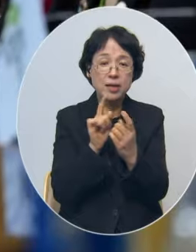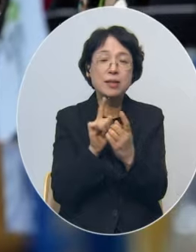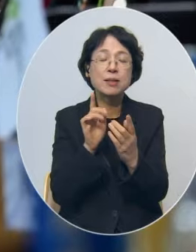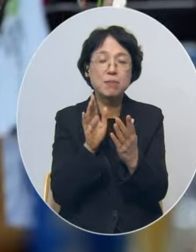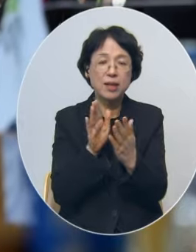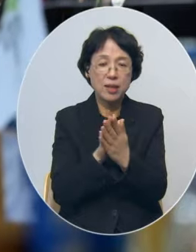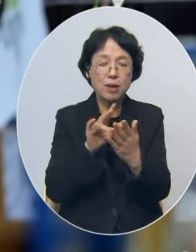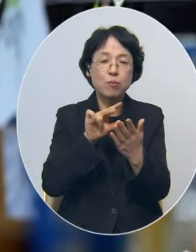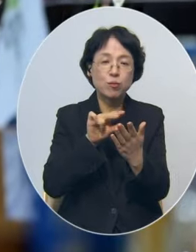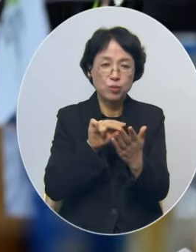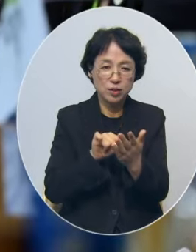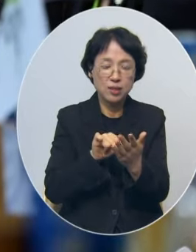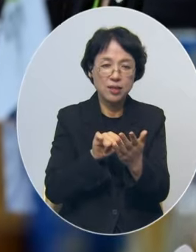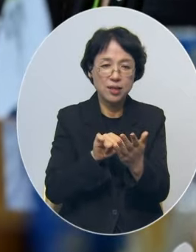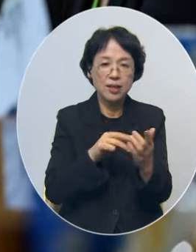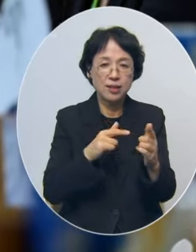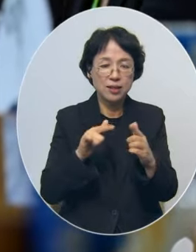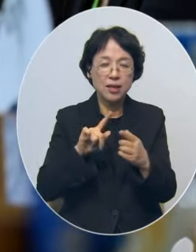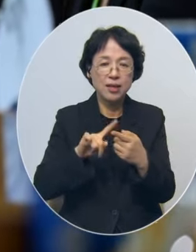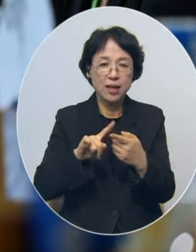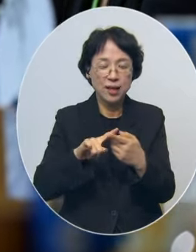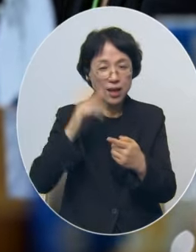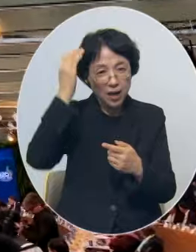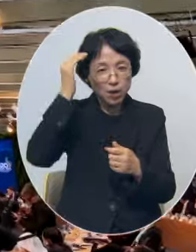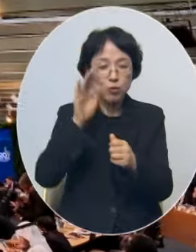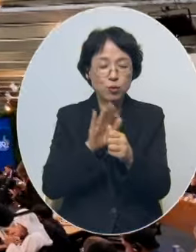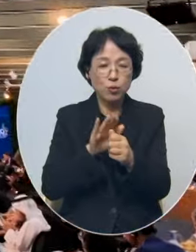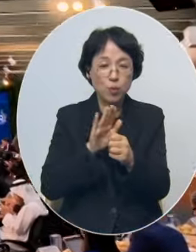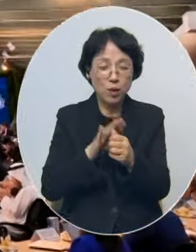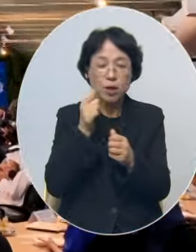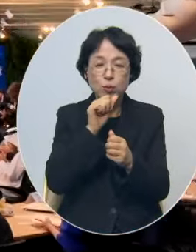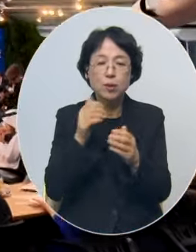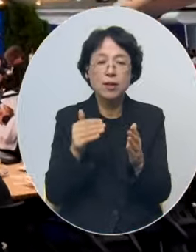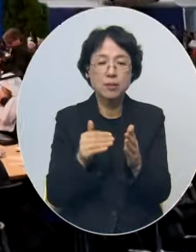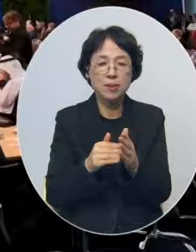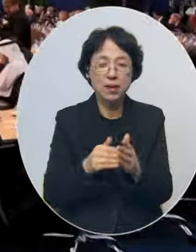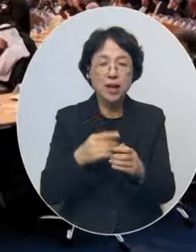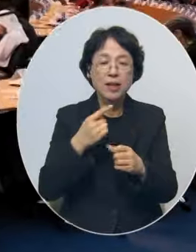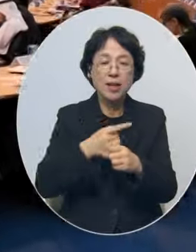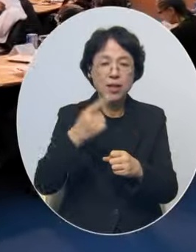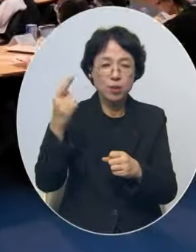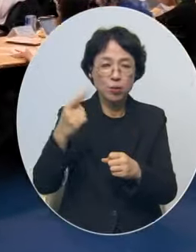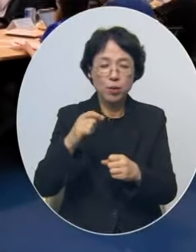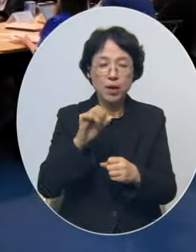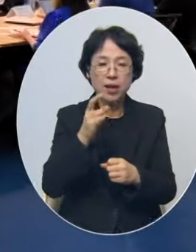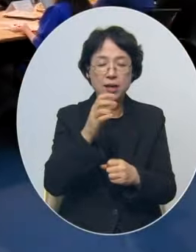의지를 소개하기도 했습니다. 윤 대통령은 아울러 내년도 APEC 의장국인 우리나라가